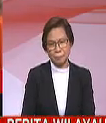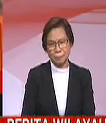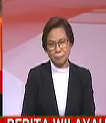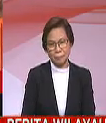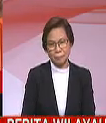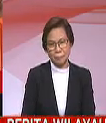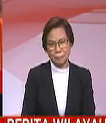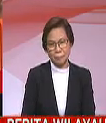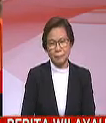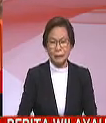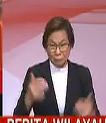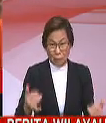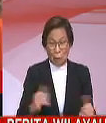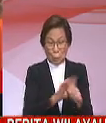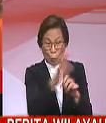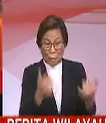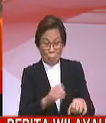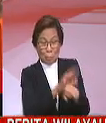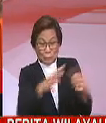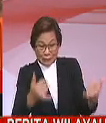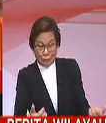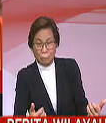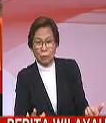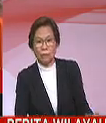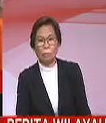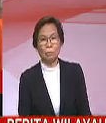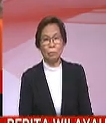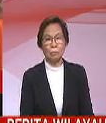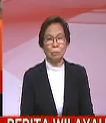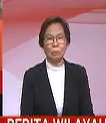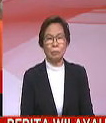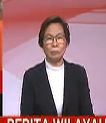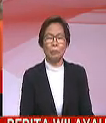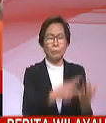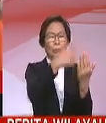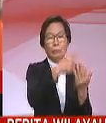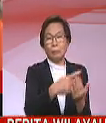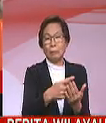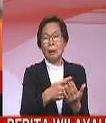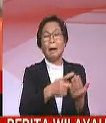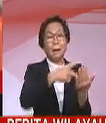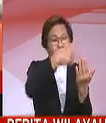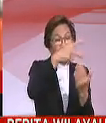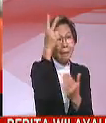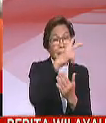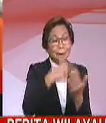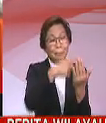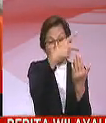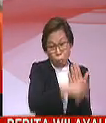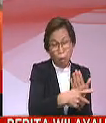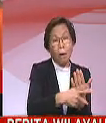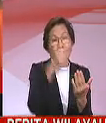kritikal tu, musim COVID tu, untuk inisiatif kerajaan untuk membantu kami orang tu,